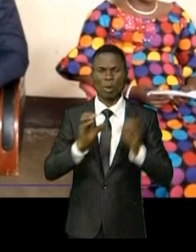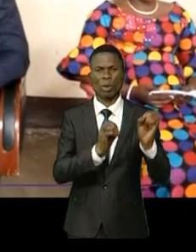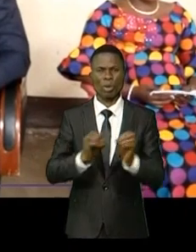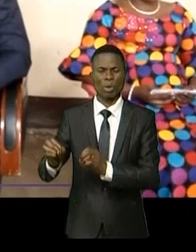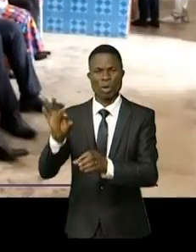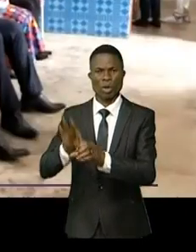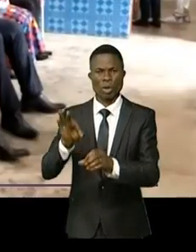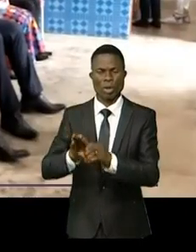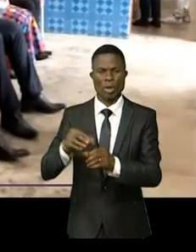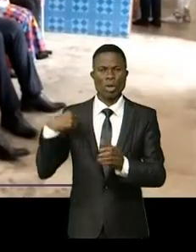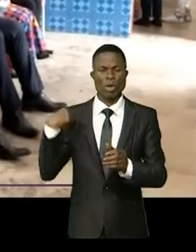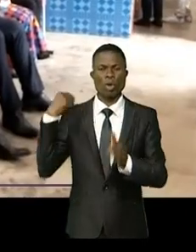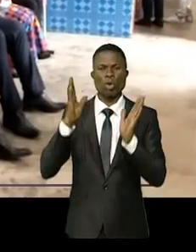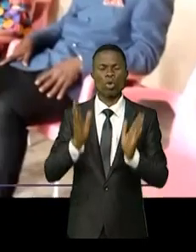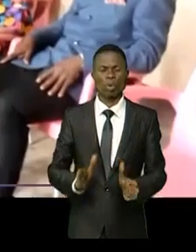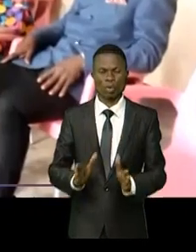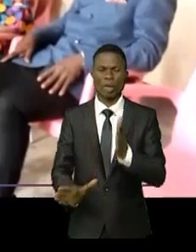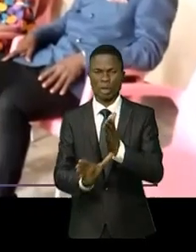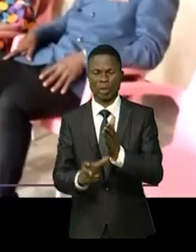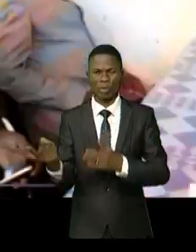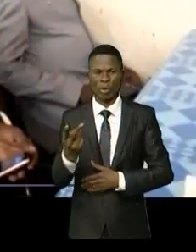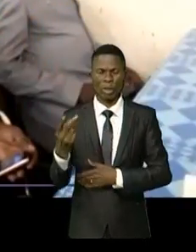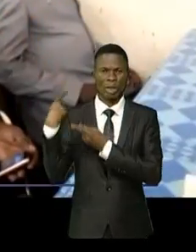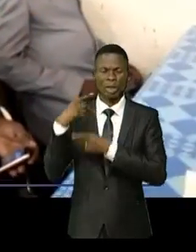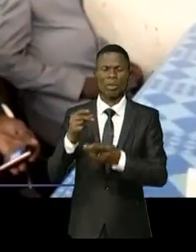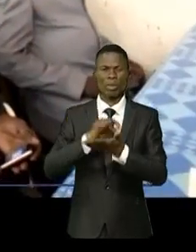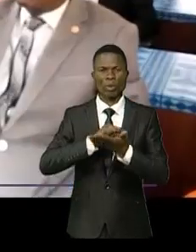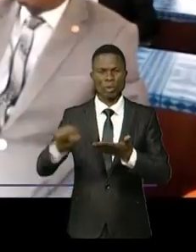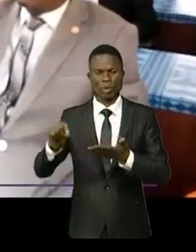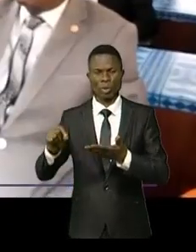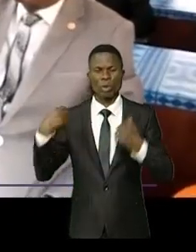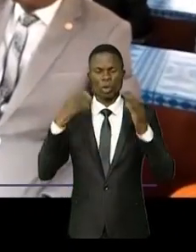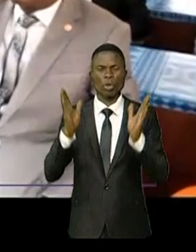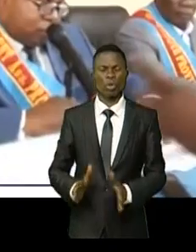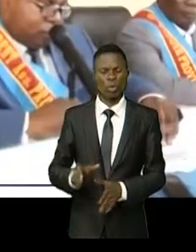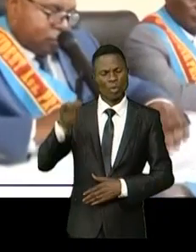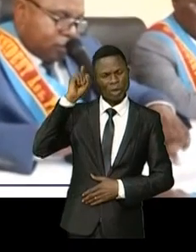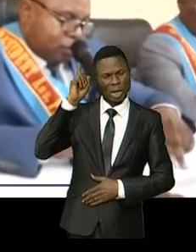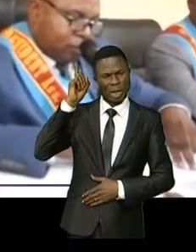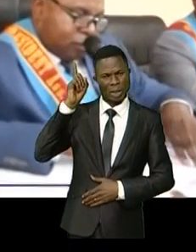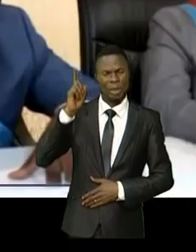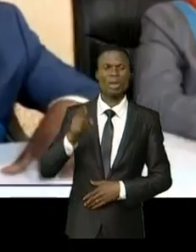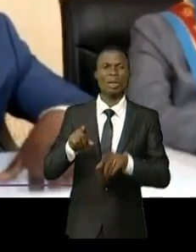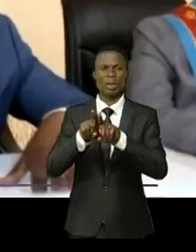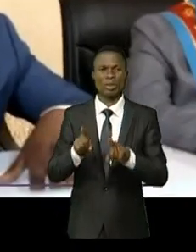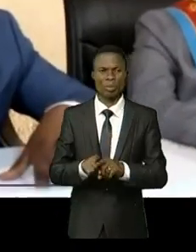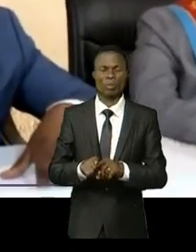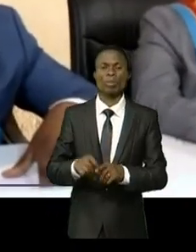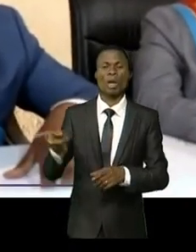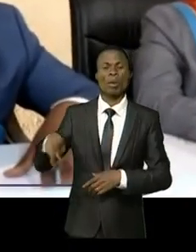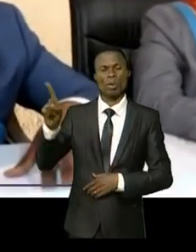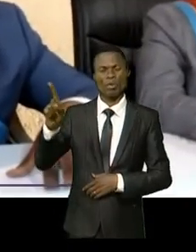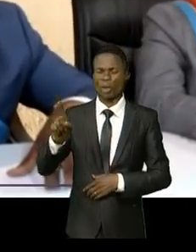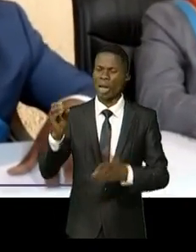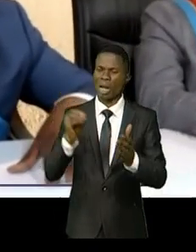de l'élection du gouverneur et de son vice. Depuis l'éviction du gouverneur Crispin Ngoundou Malengo, la Mongala